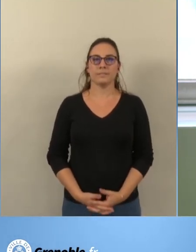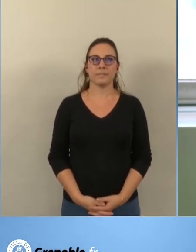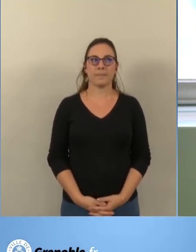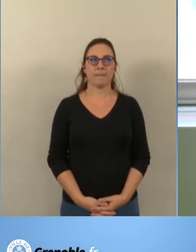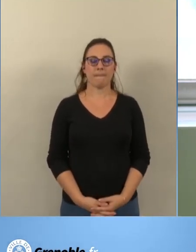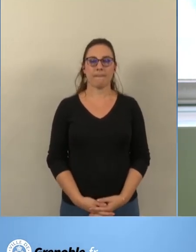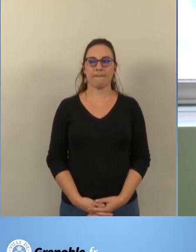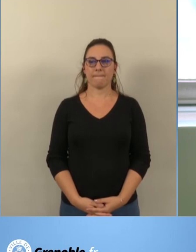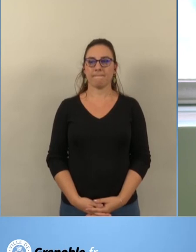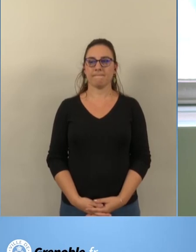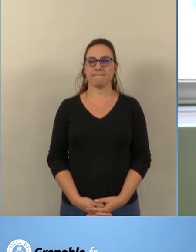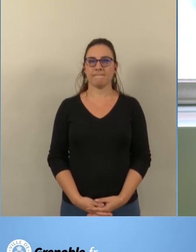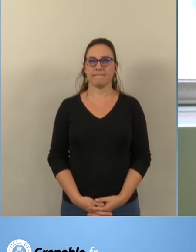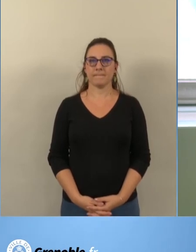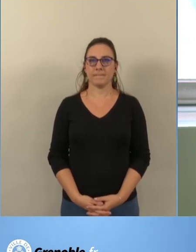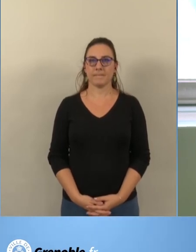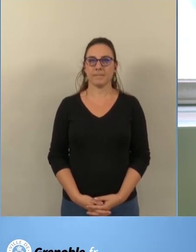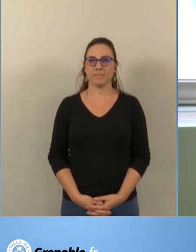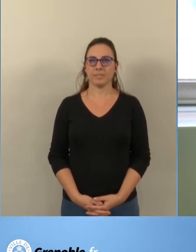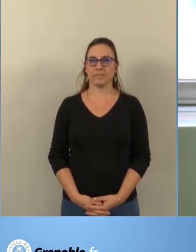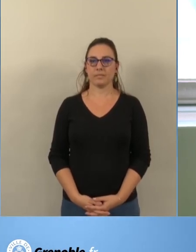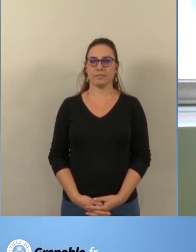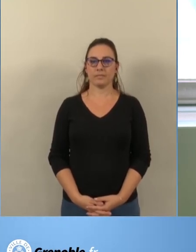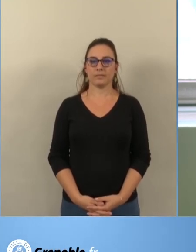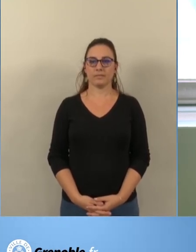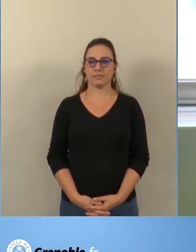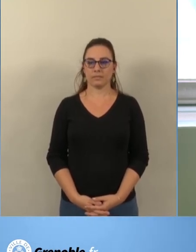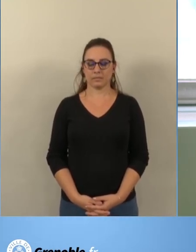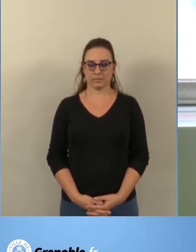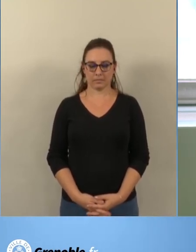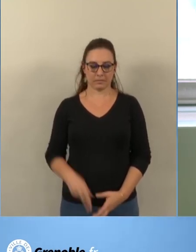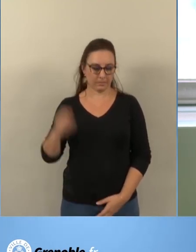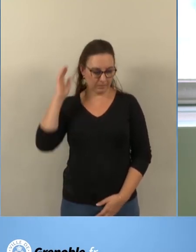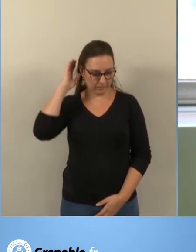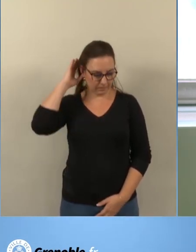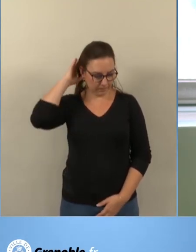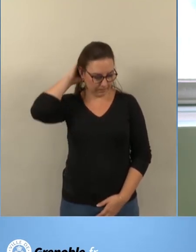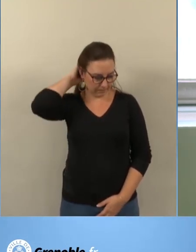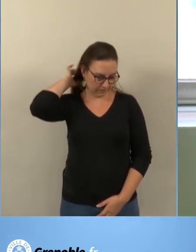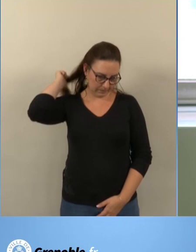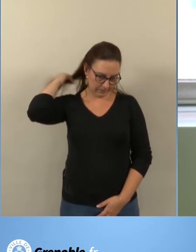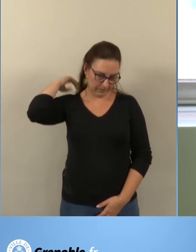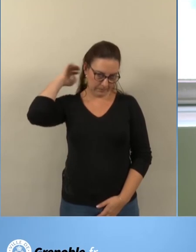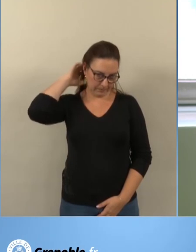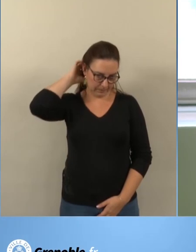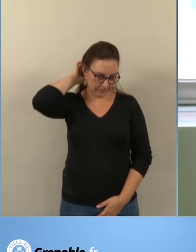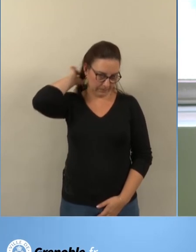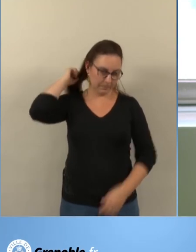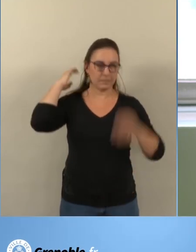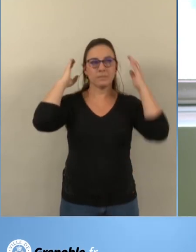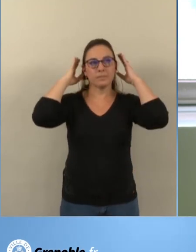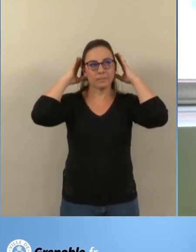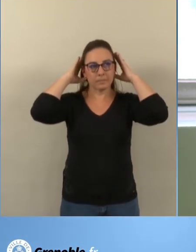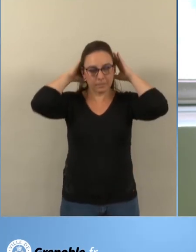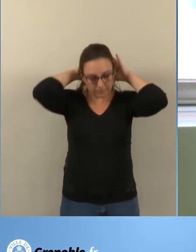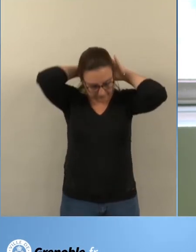Alan confesson Céline deslatte Salima gidel Bruna Khadija et